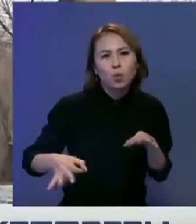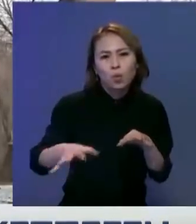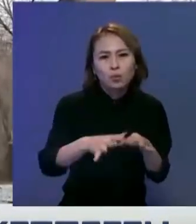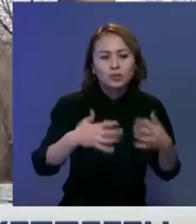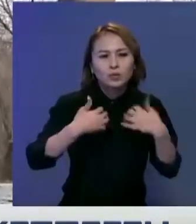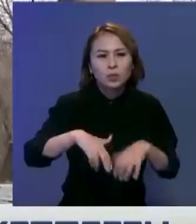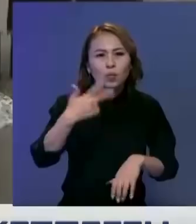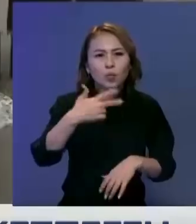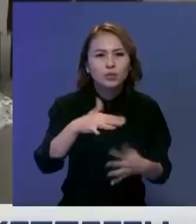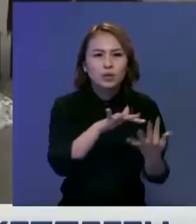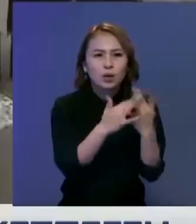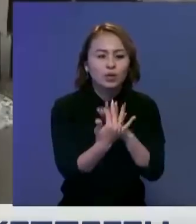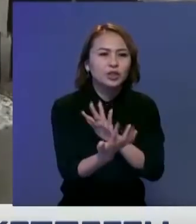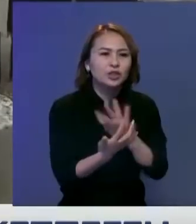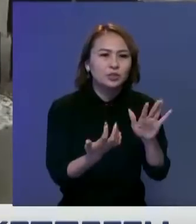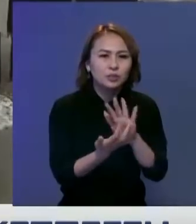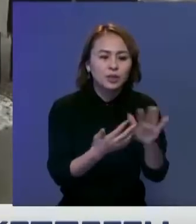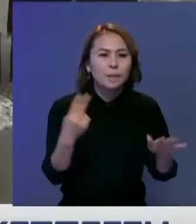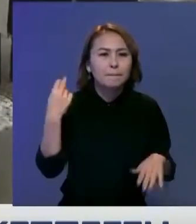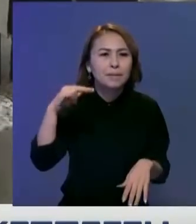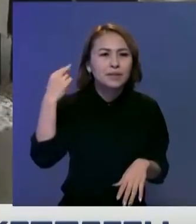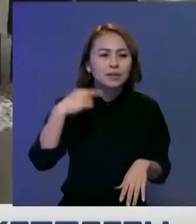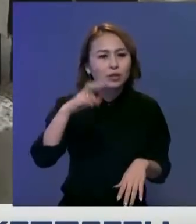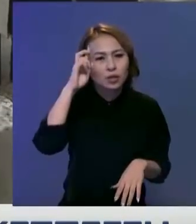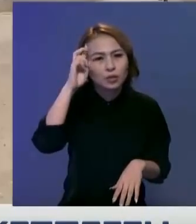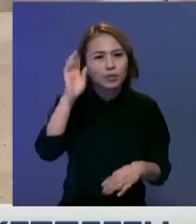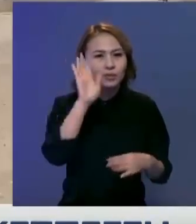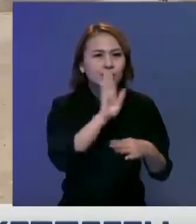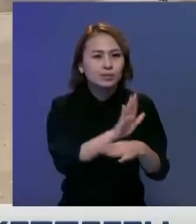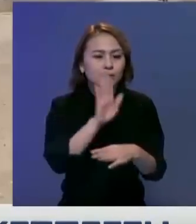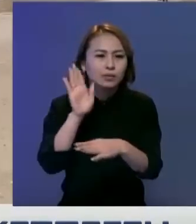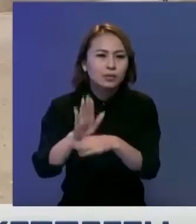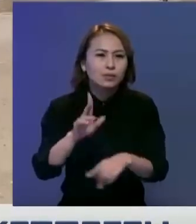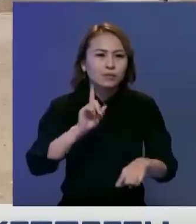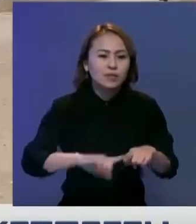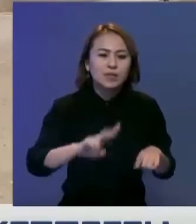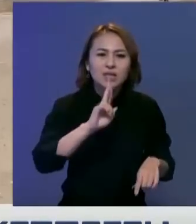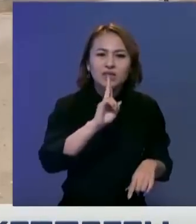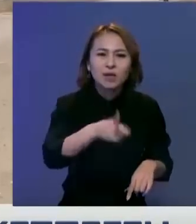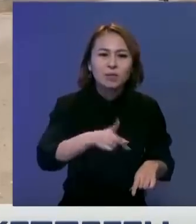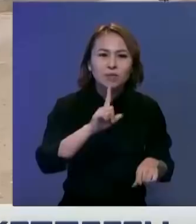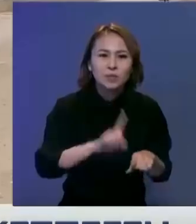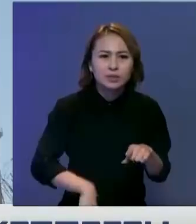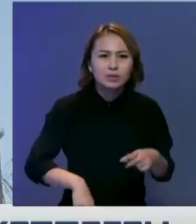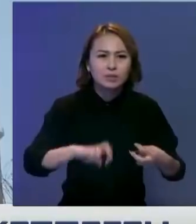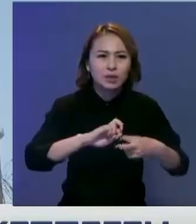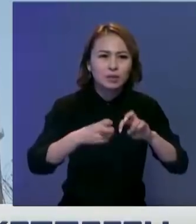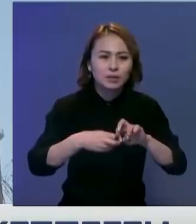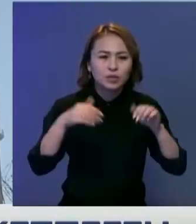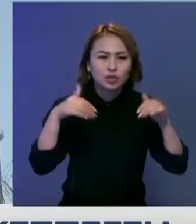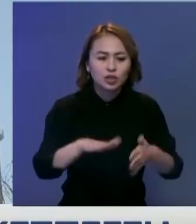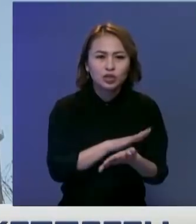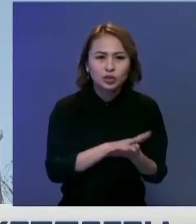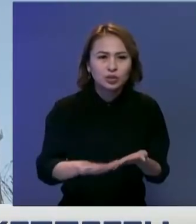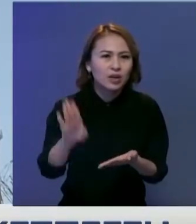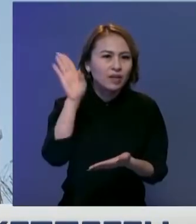30 ауылға ауыз су жетпепті. Президент үкімет пен әңімдікке бұл мәселен алдағы екі жылды толыға аяқтауды міндеттеді. Таза суған